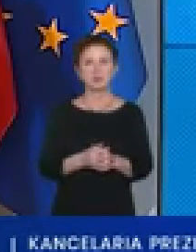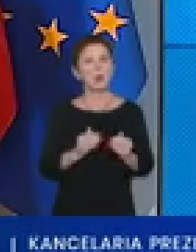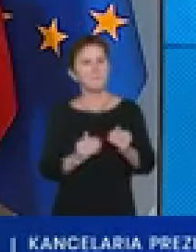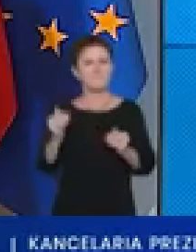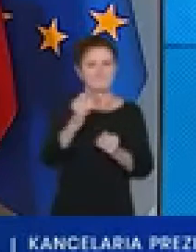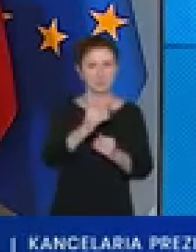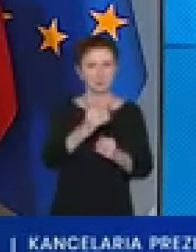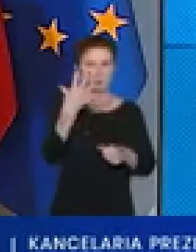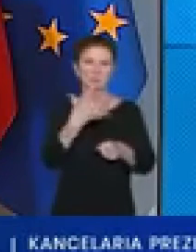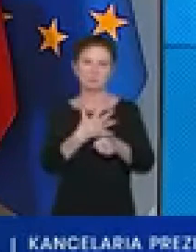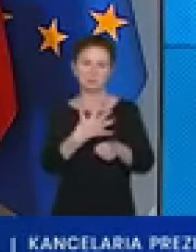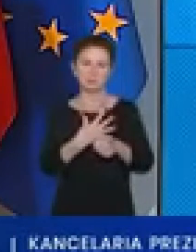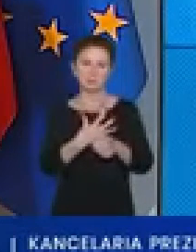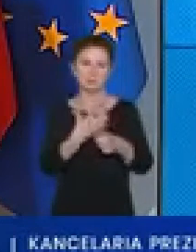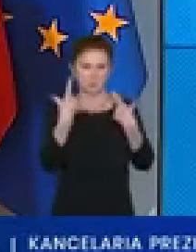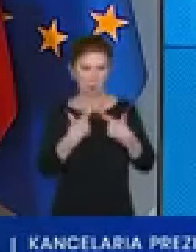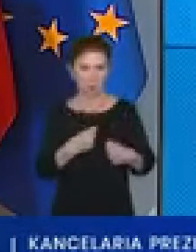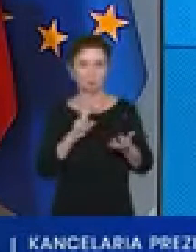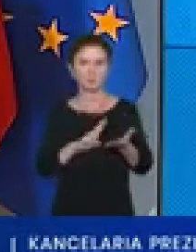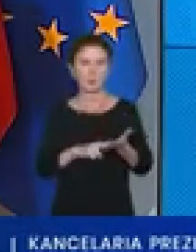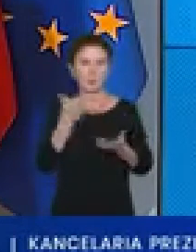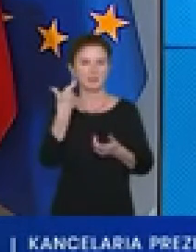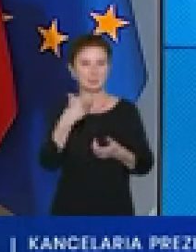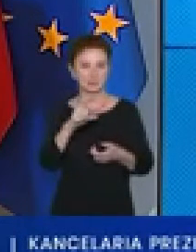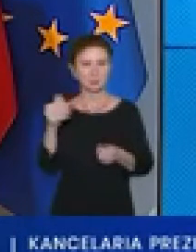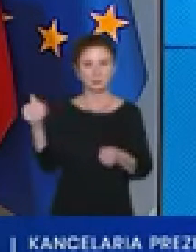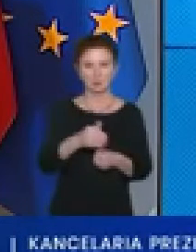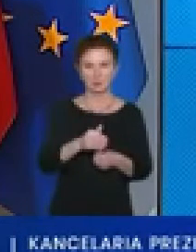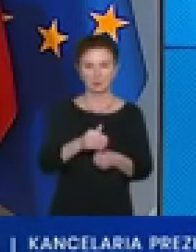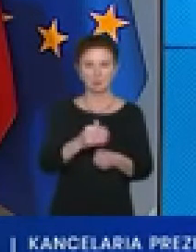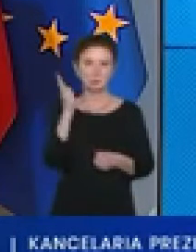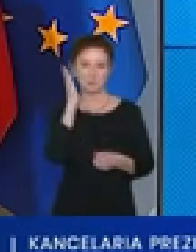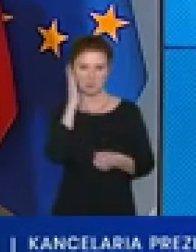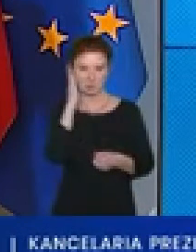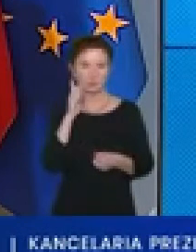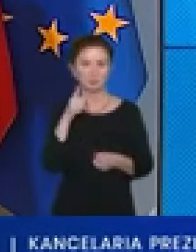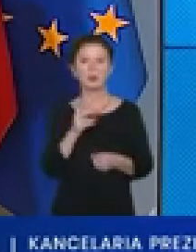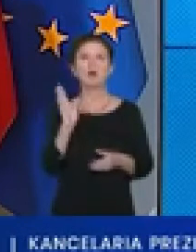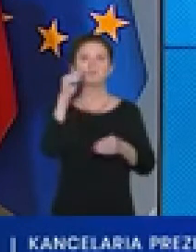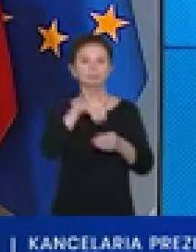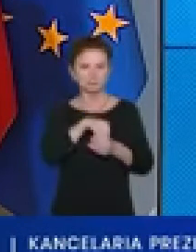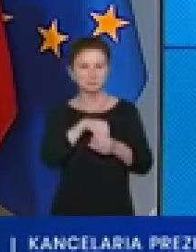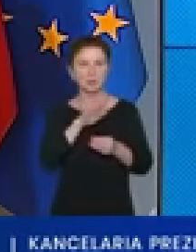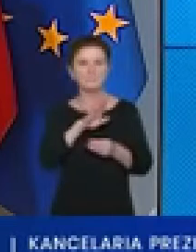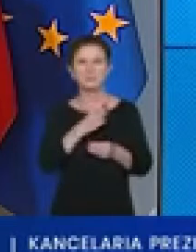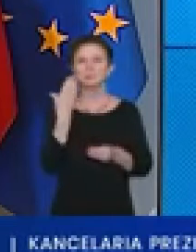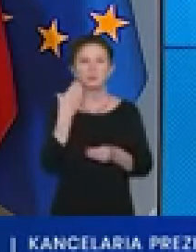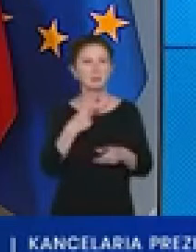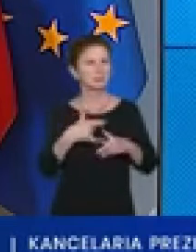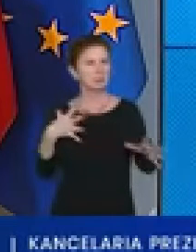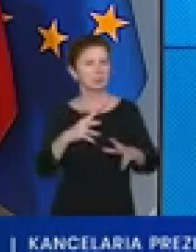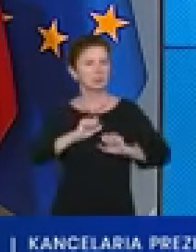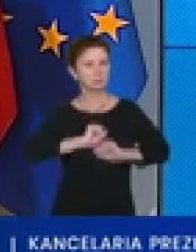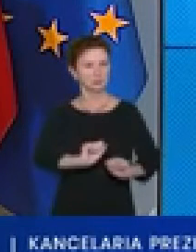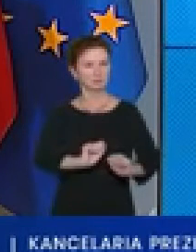powyżej 50 przypadków na 100 tysięcy mieszkańców, to włączamy ten bardzo ostry hamulec bezpieczeństwa.